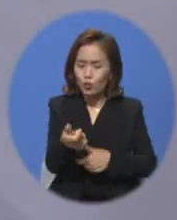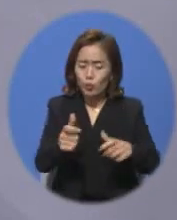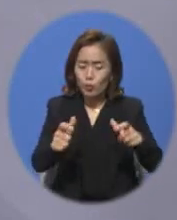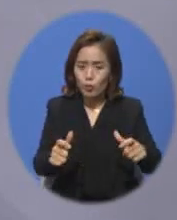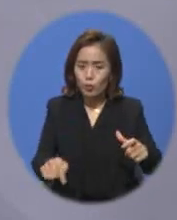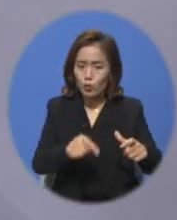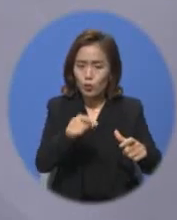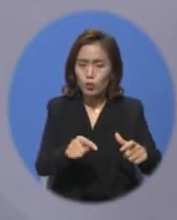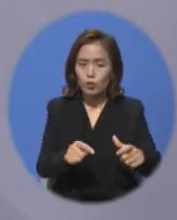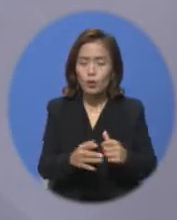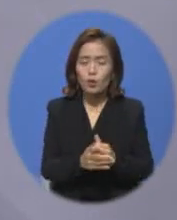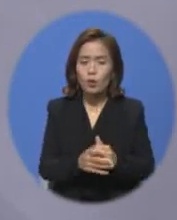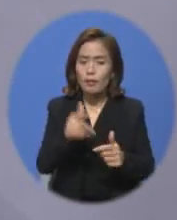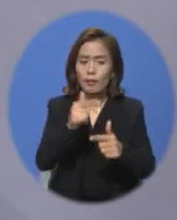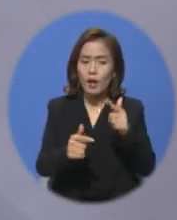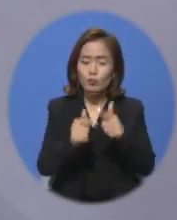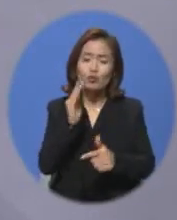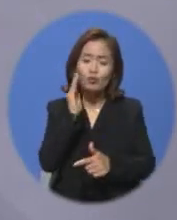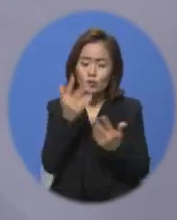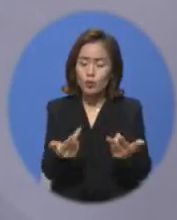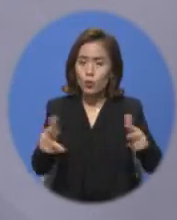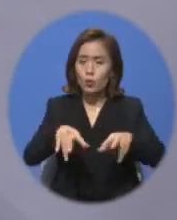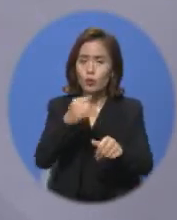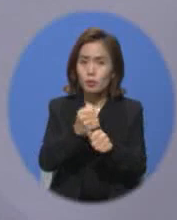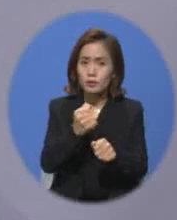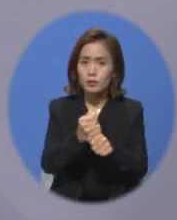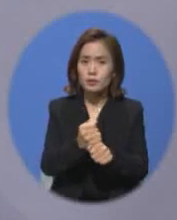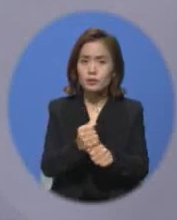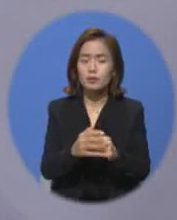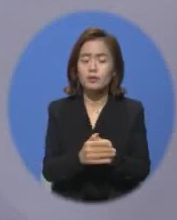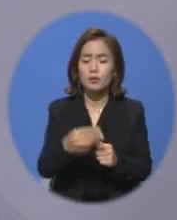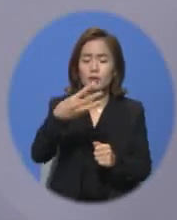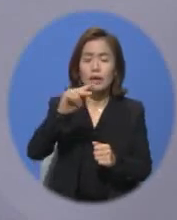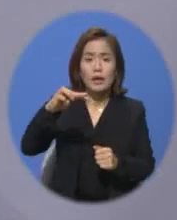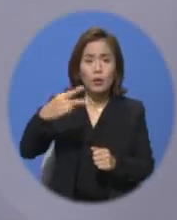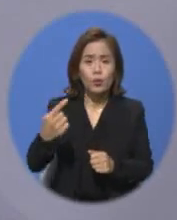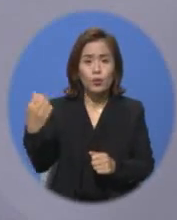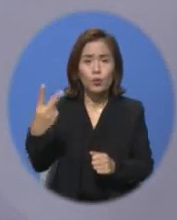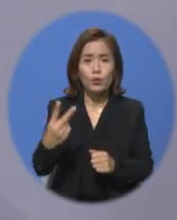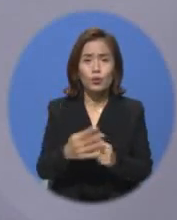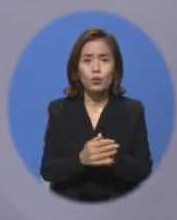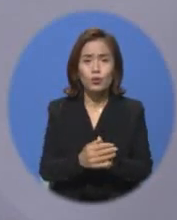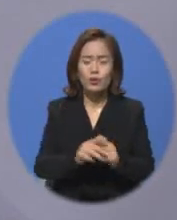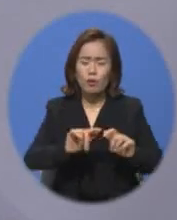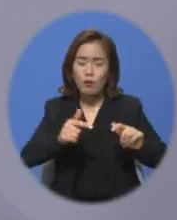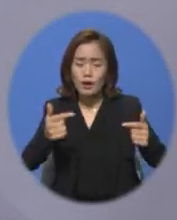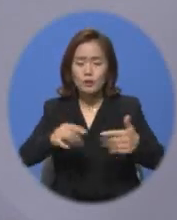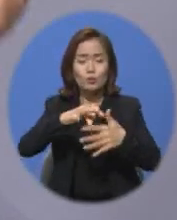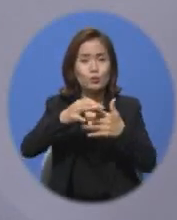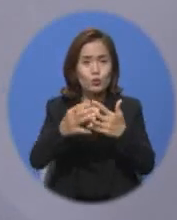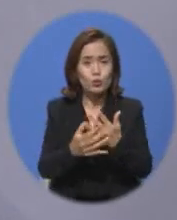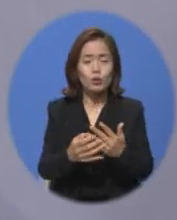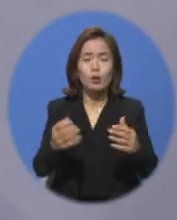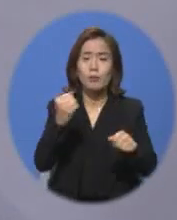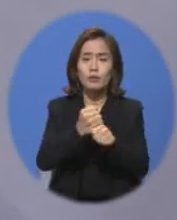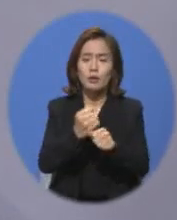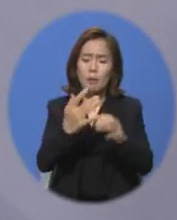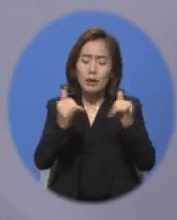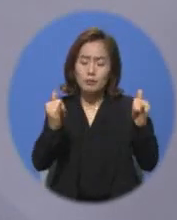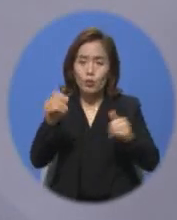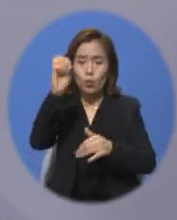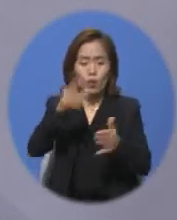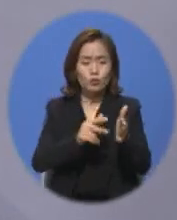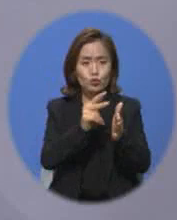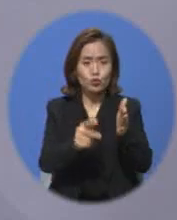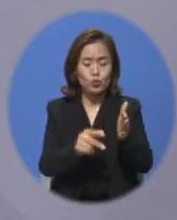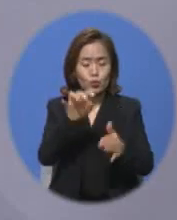저렴한 미용수술벨트로활용할수있을것입니다.사람들을끌어들이기위해 숲길,녹지공원, 타로